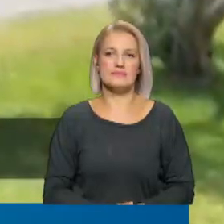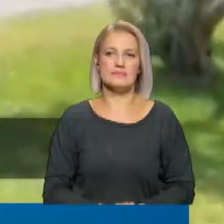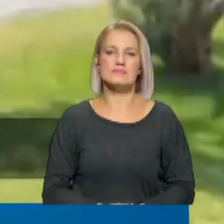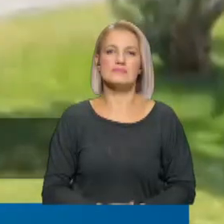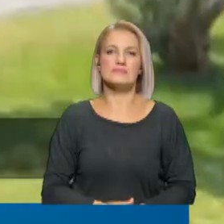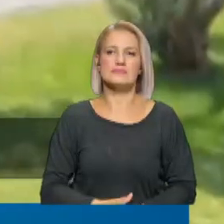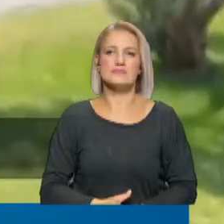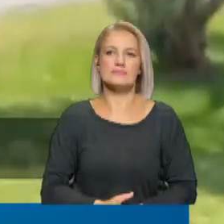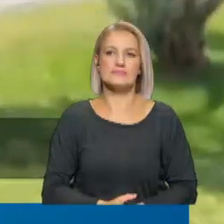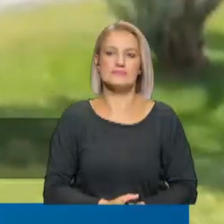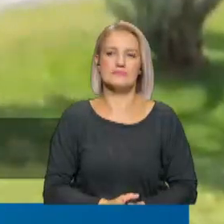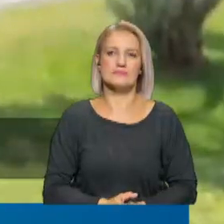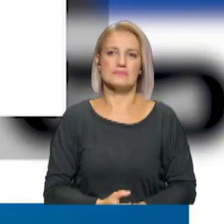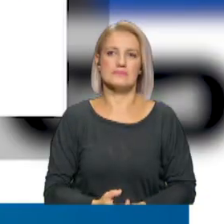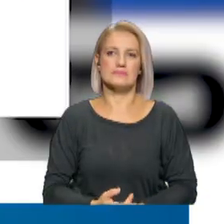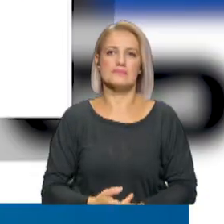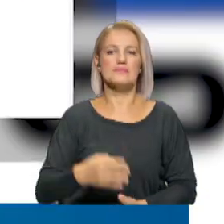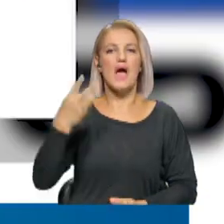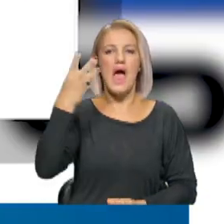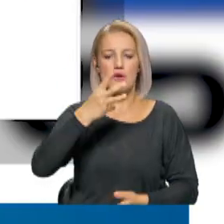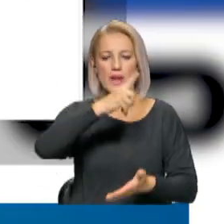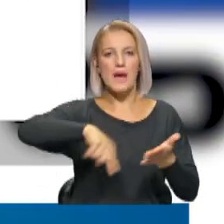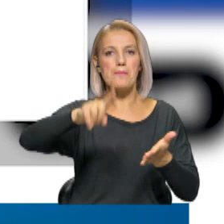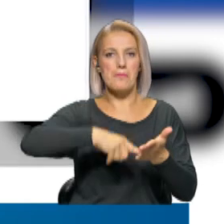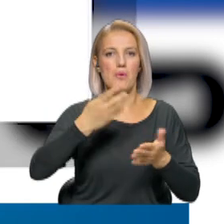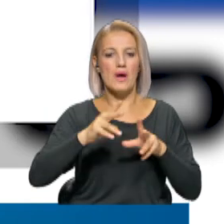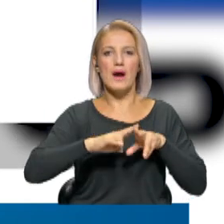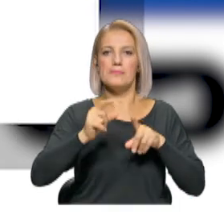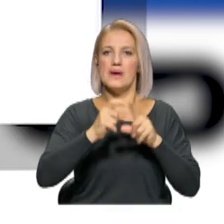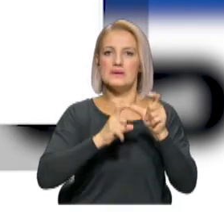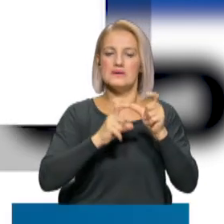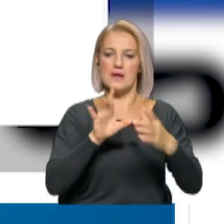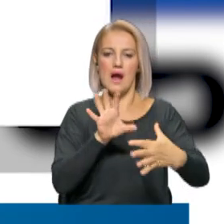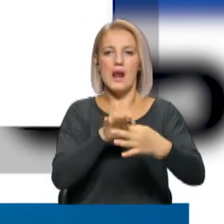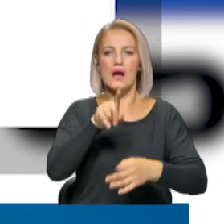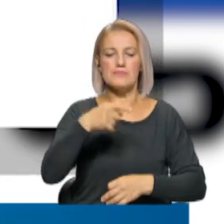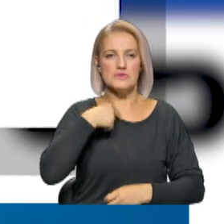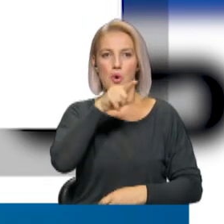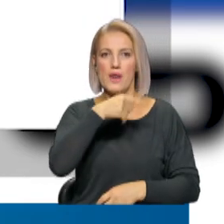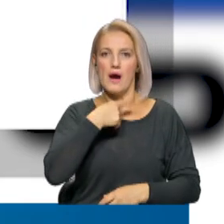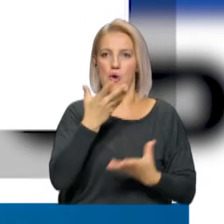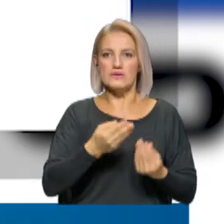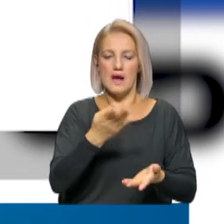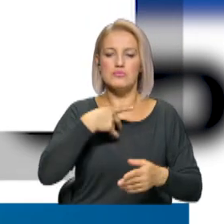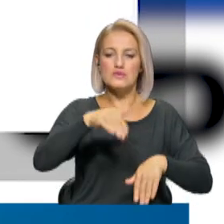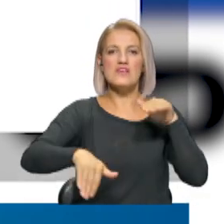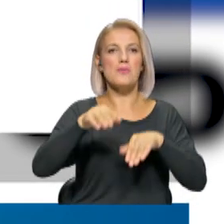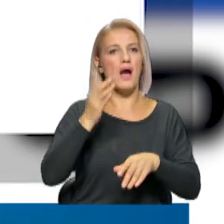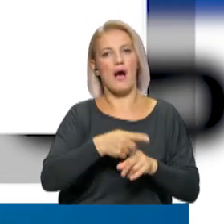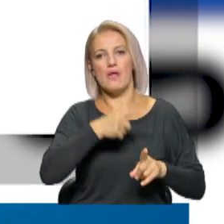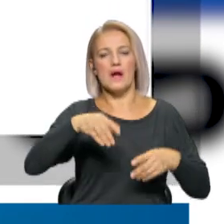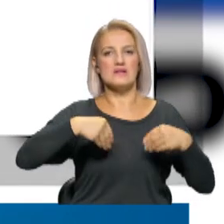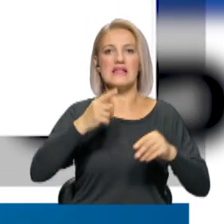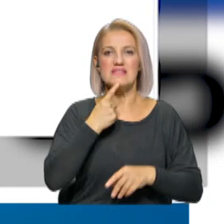sonra bir samimi özür dileyin ya. Erdoğan iptal edilen KPSS ile ilgili biz orada boşta bulunsak bunu seçime kadar satacaklardı